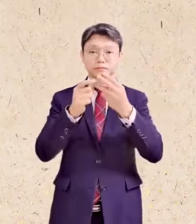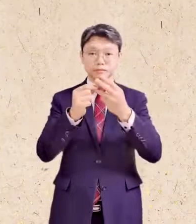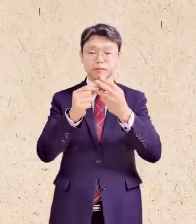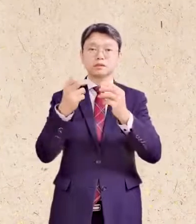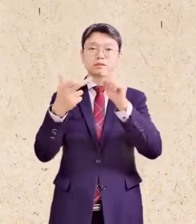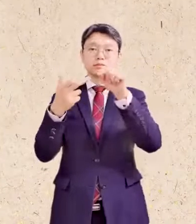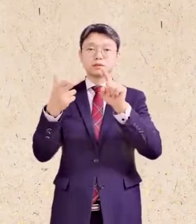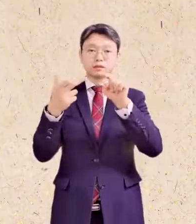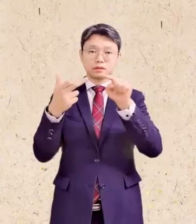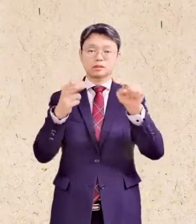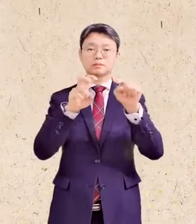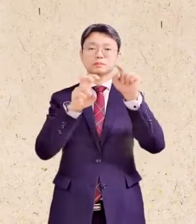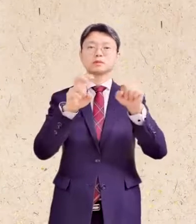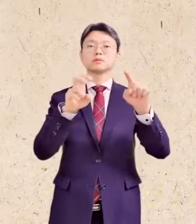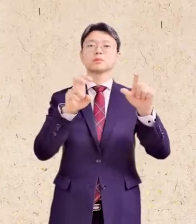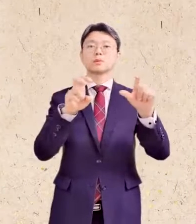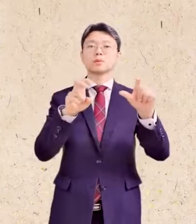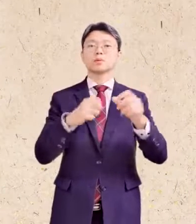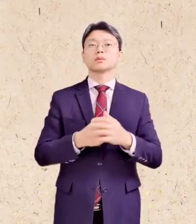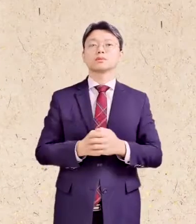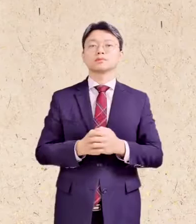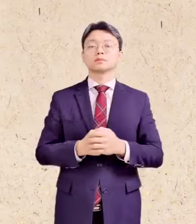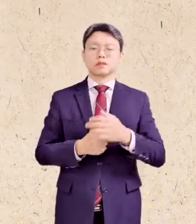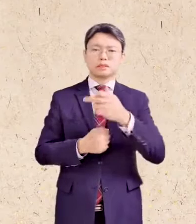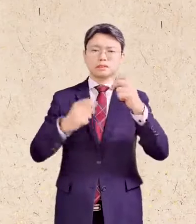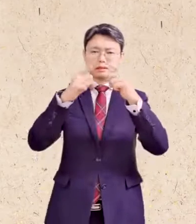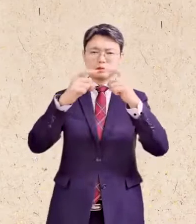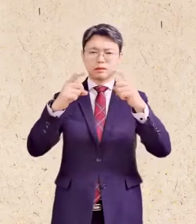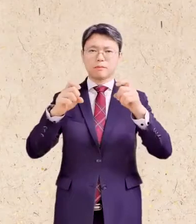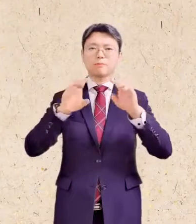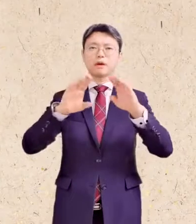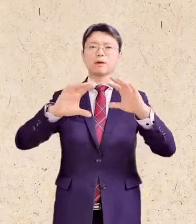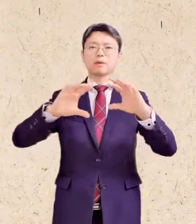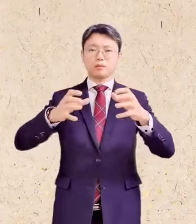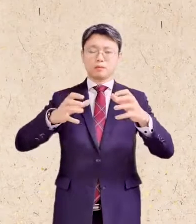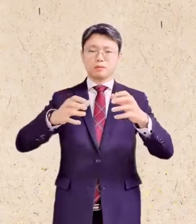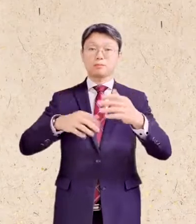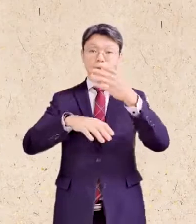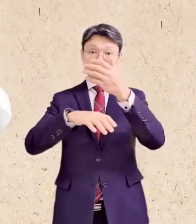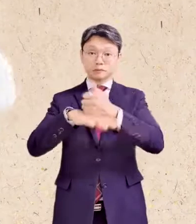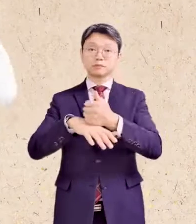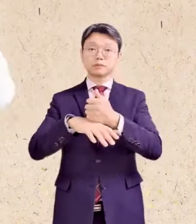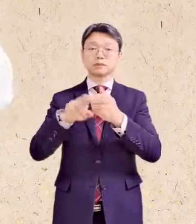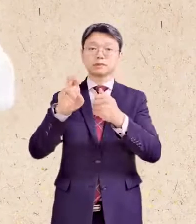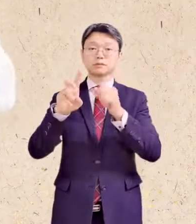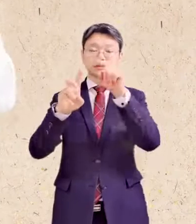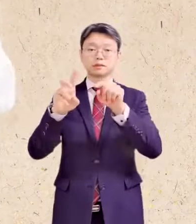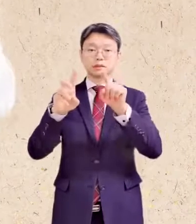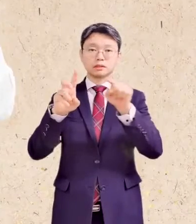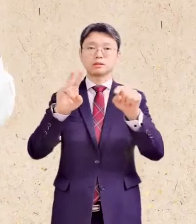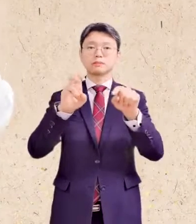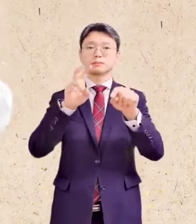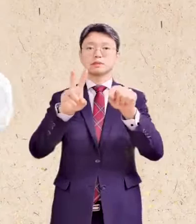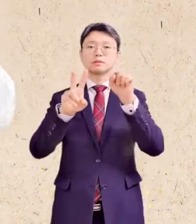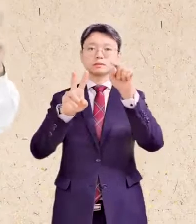것입니다. 세 번째 환상은 17장 1절에서 20장 15절까지 큰 성 바빌론에 관한 것이고, 마지막 4번째